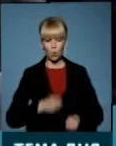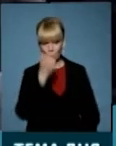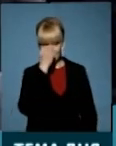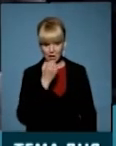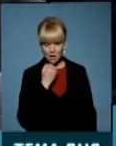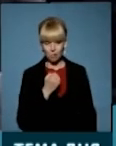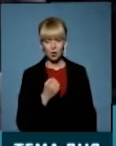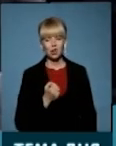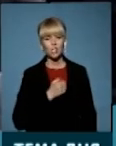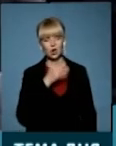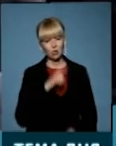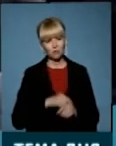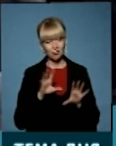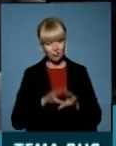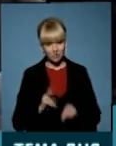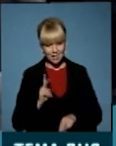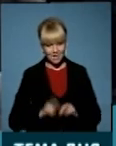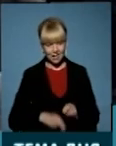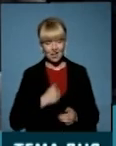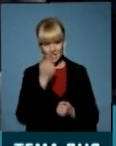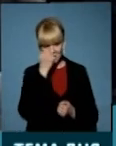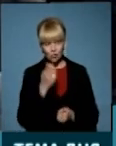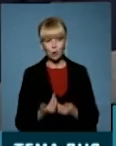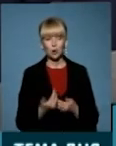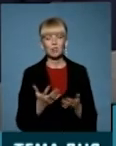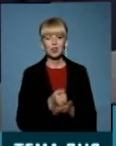Дякую, пане Андрію. На жаль, наш час уже вичерпано. Я дякую, що